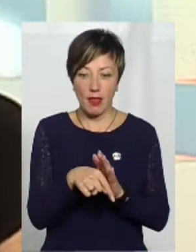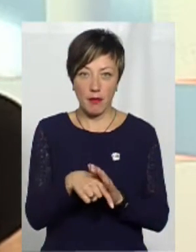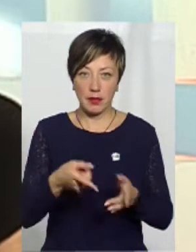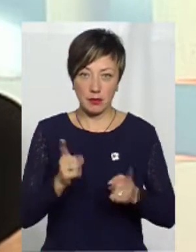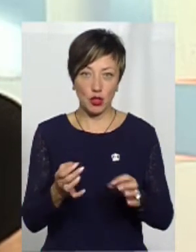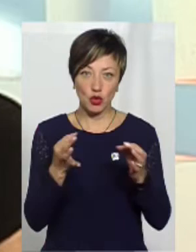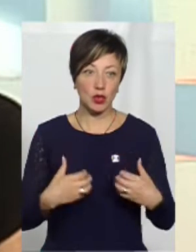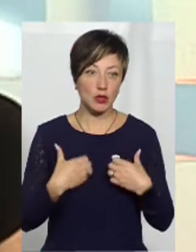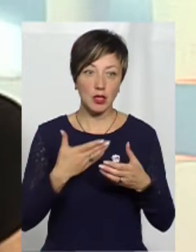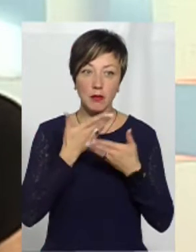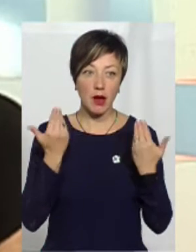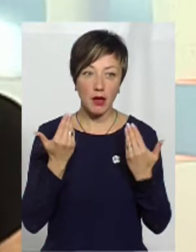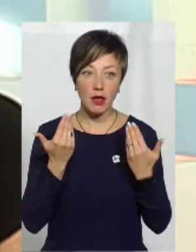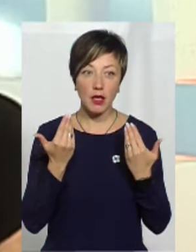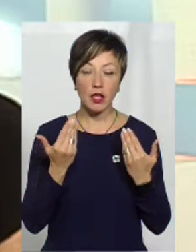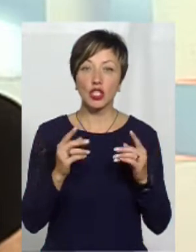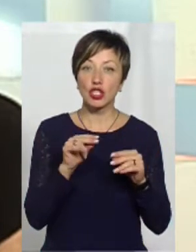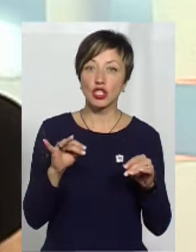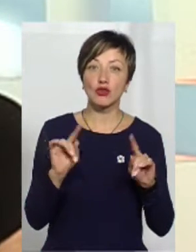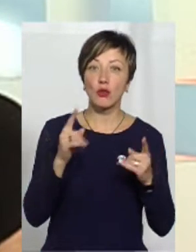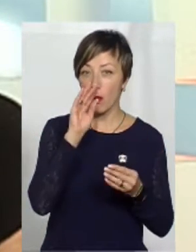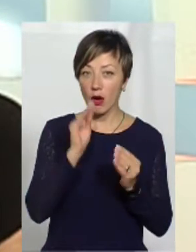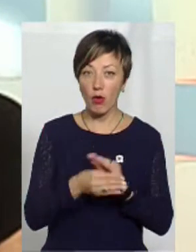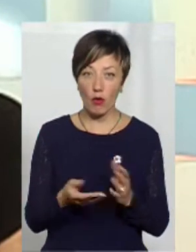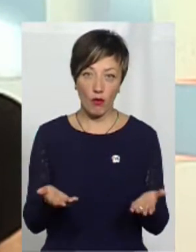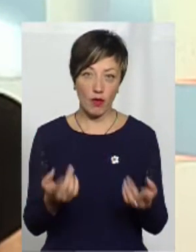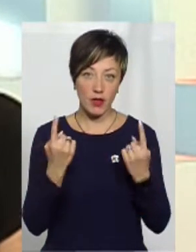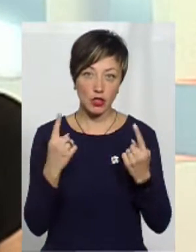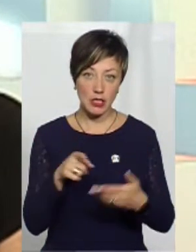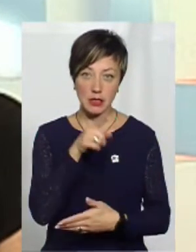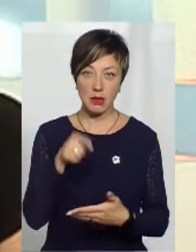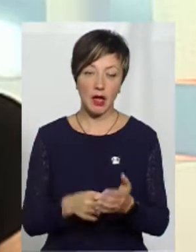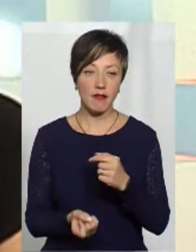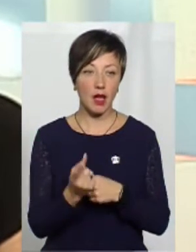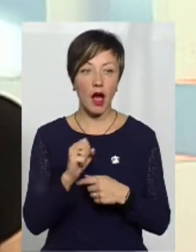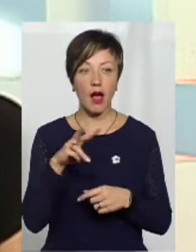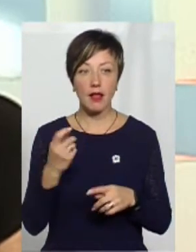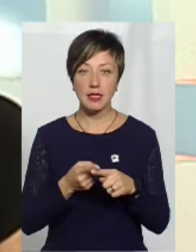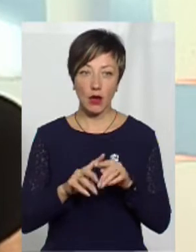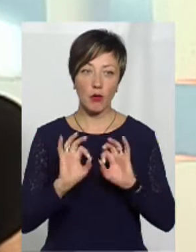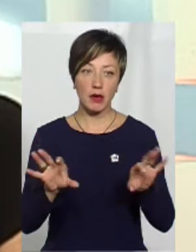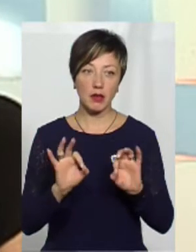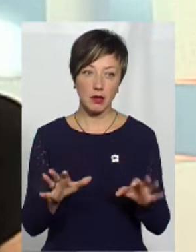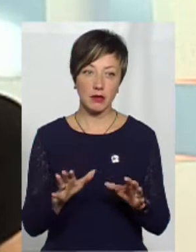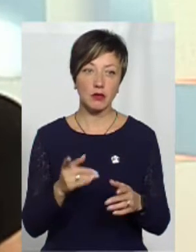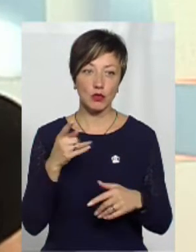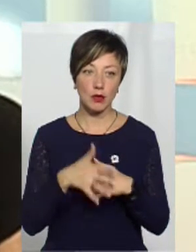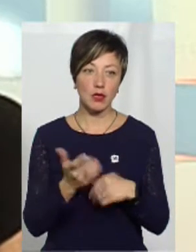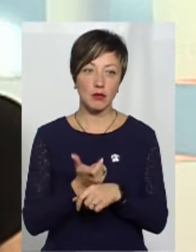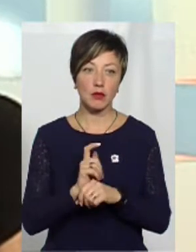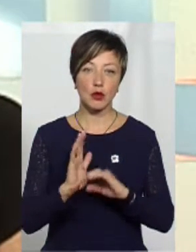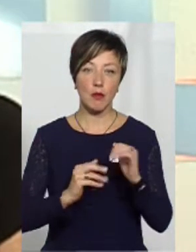насправді нічого такого страшного і немає. Тобто, чому ж її тоді приховують, величезне запитання виникає. Але оцей коментар, він є, зрозуміло,